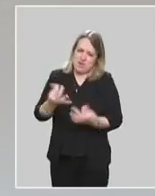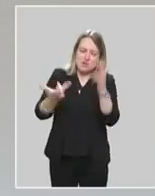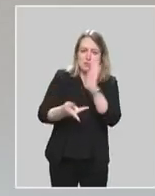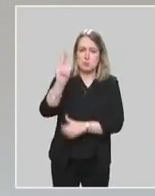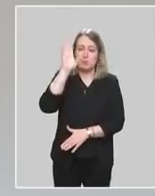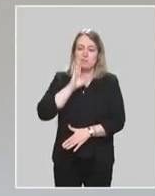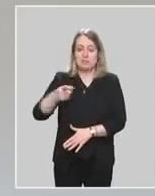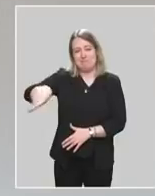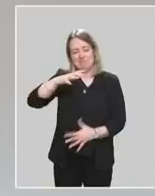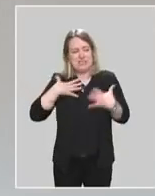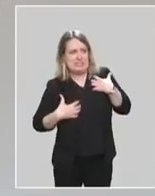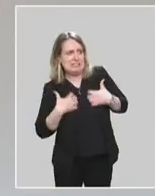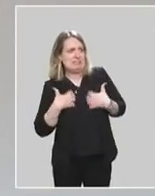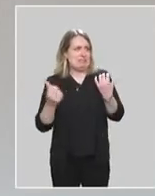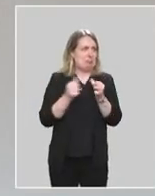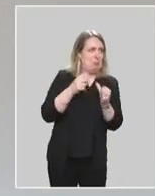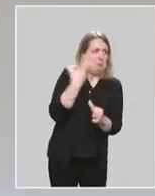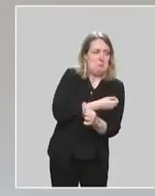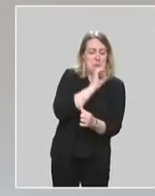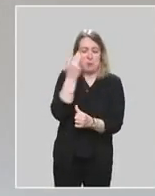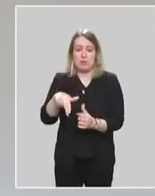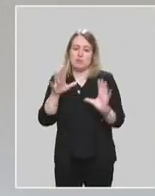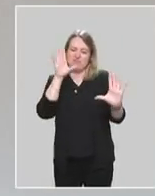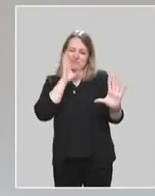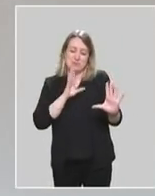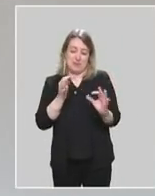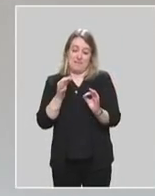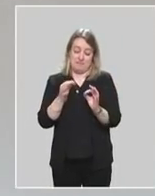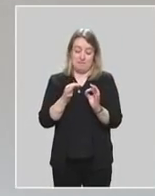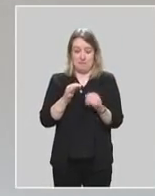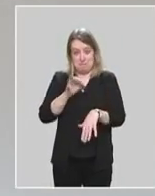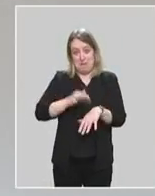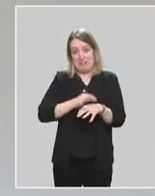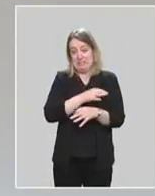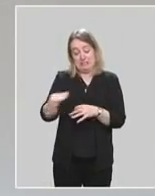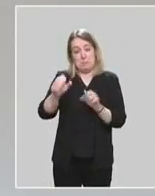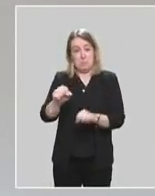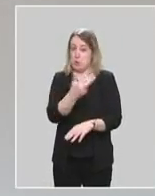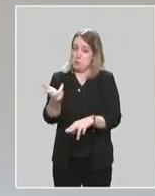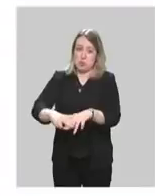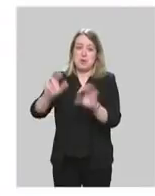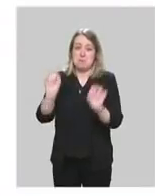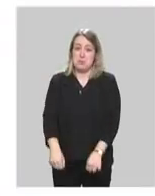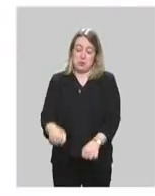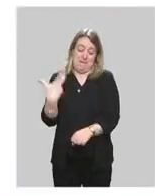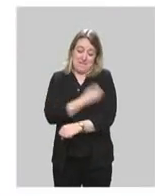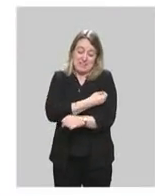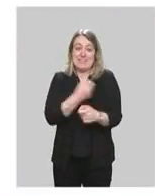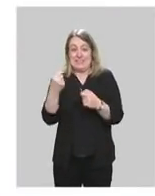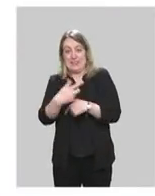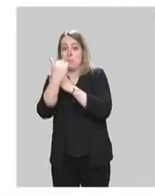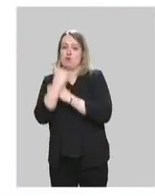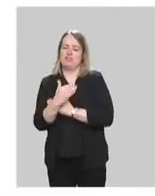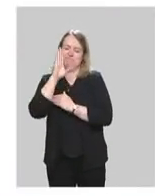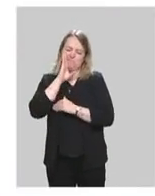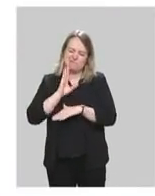qui hésitiez encore à franchir le pas parce que ce virus tue et que ce vaccin vous protège. L'autre question